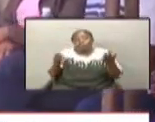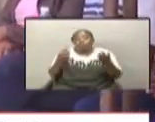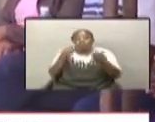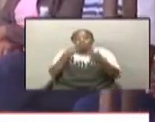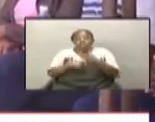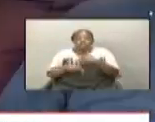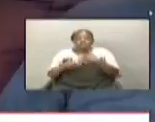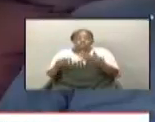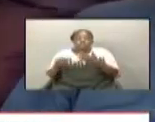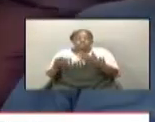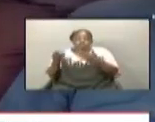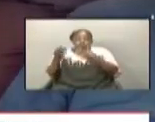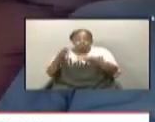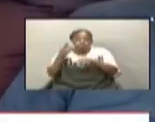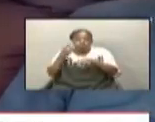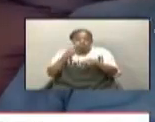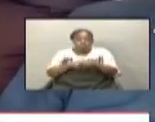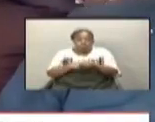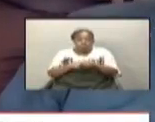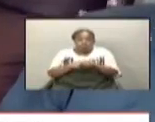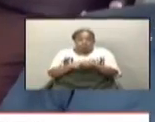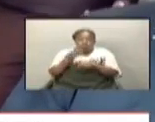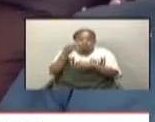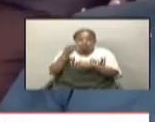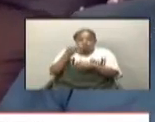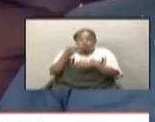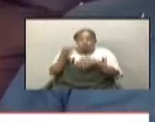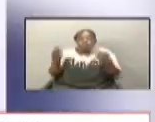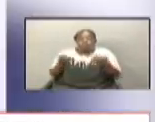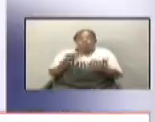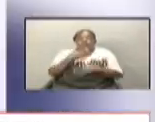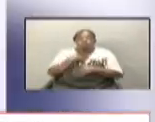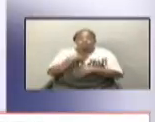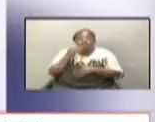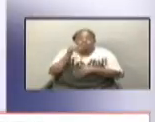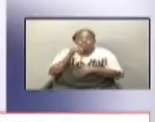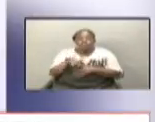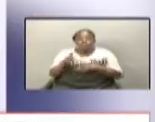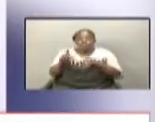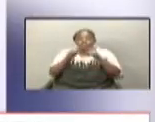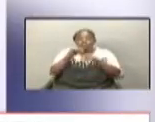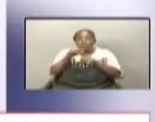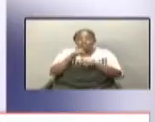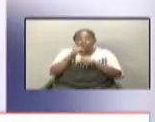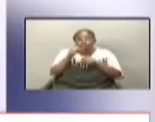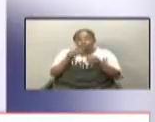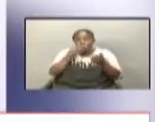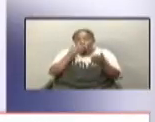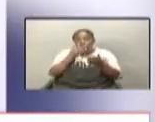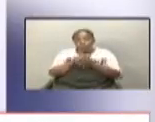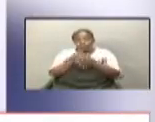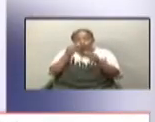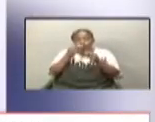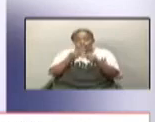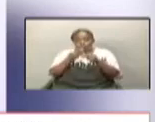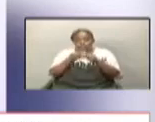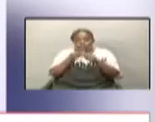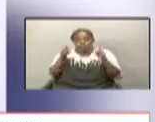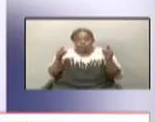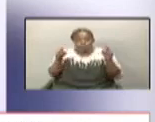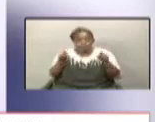ndathini wa media feed mshira nga abantu basinga okumweta agira amogere ku msajja leso mukululo ogwamanya atinga